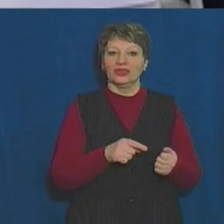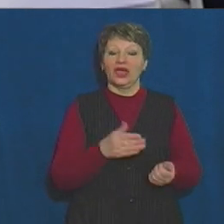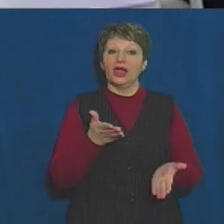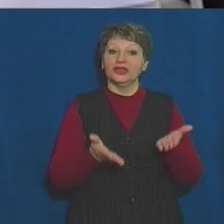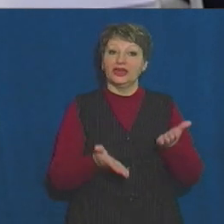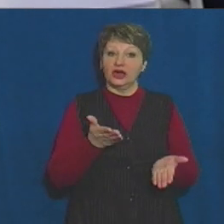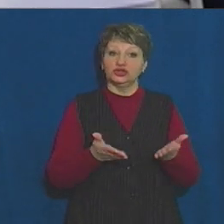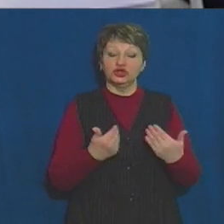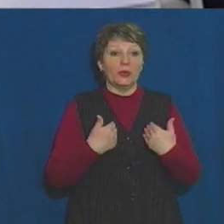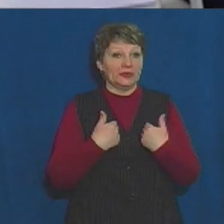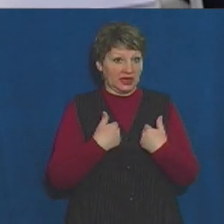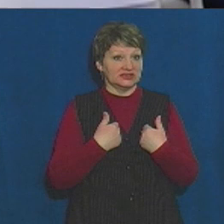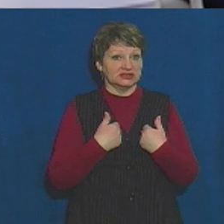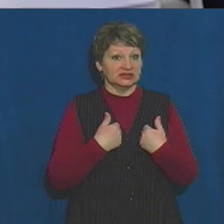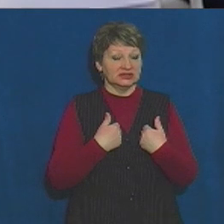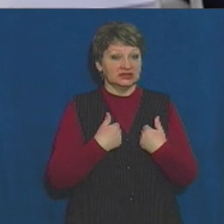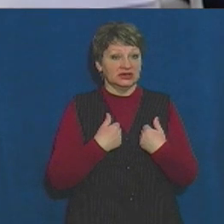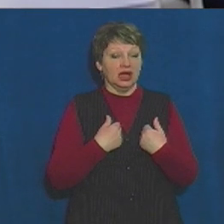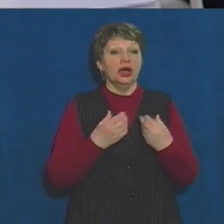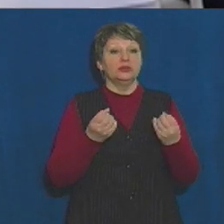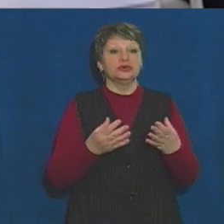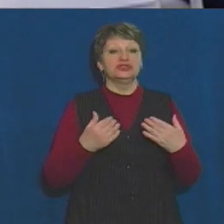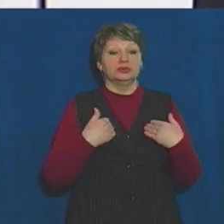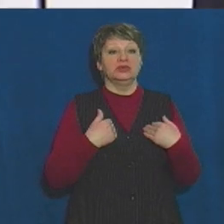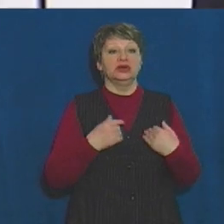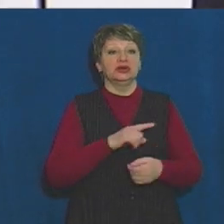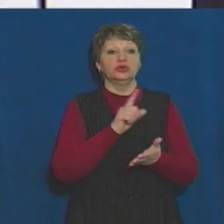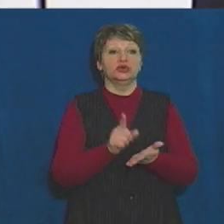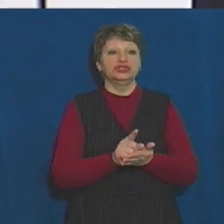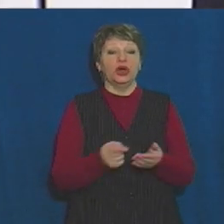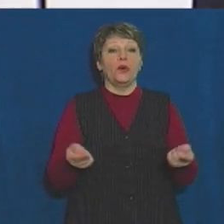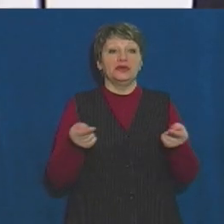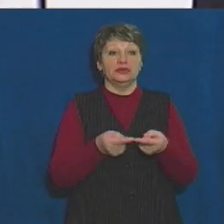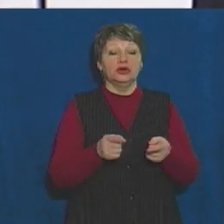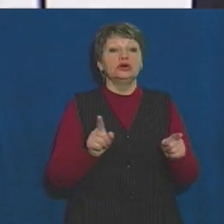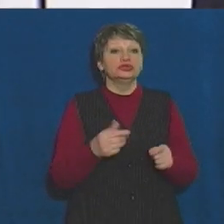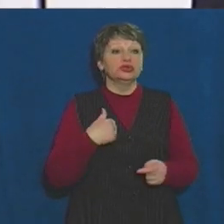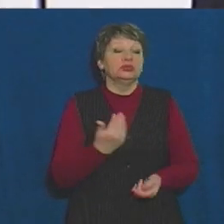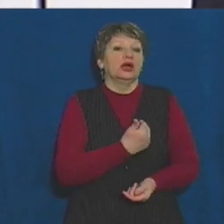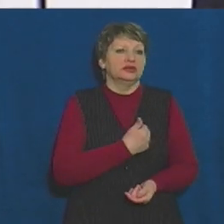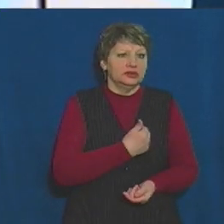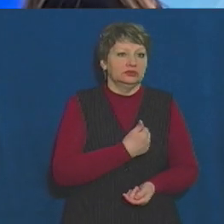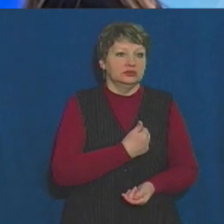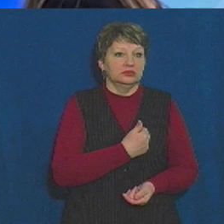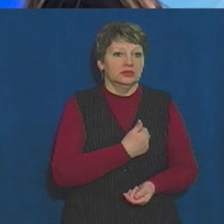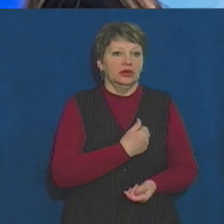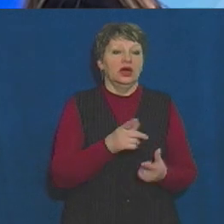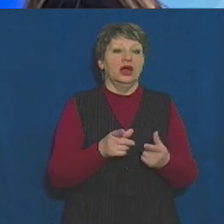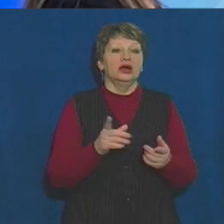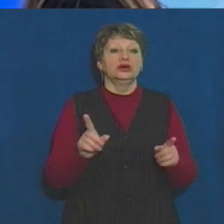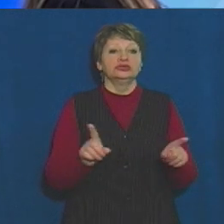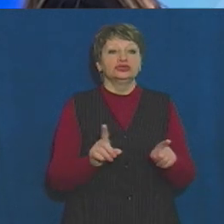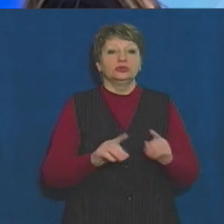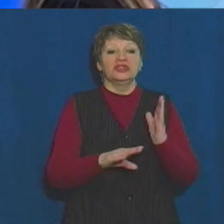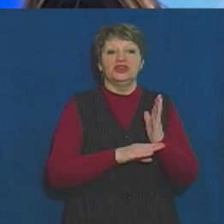Якщо нас просто треба оприділитися, що ми хочемо мати з тої деревини? Якщо ми хочемо просто загасити осередок шкідників, так, звичайно, що якщо це